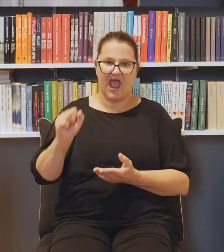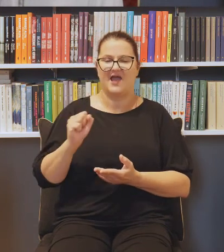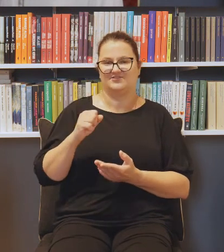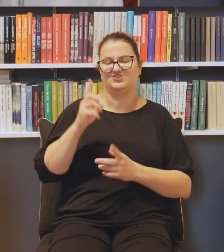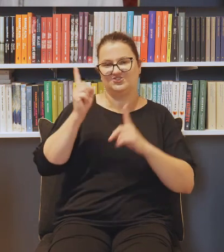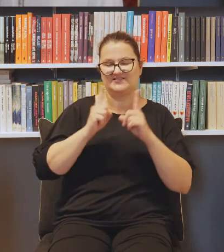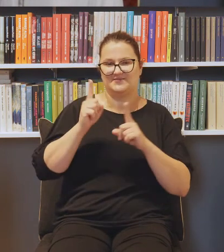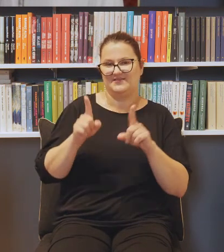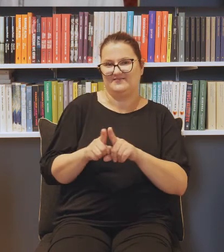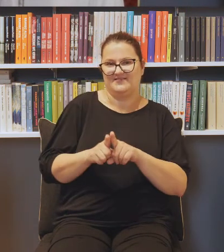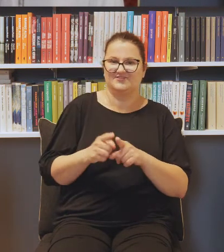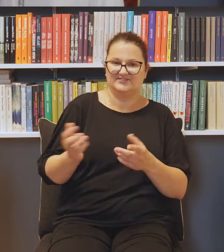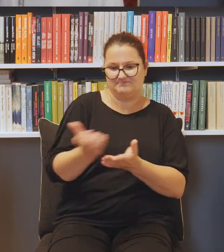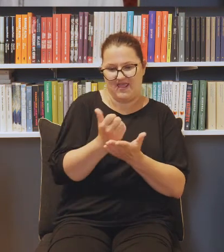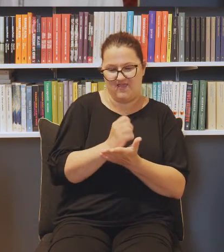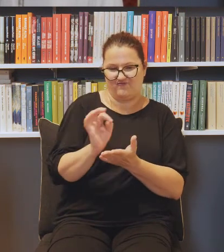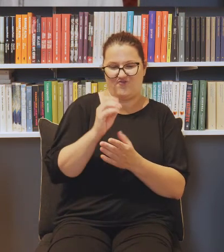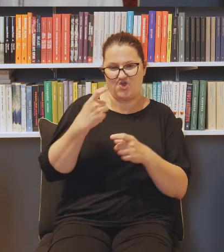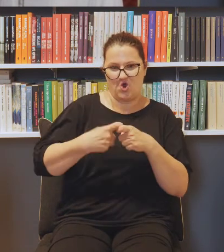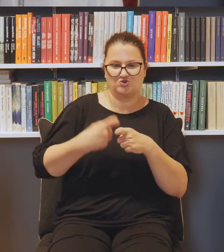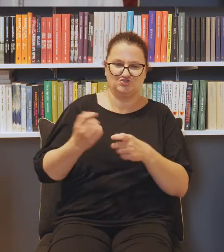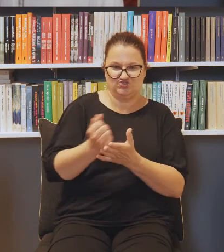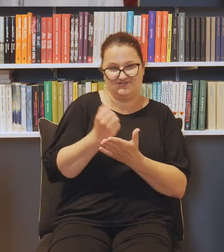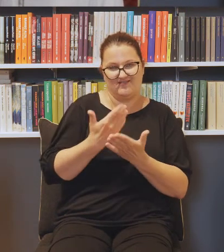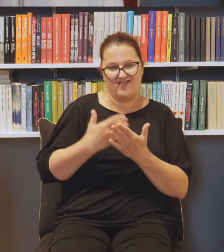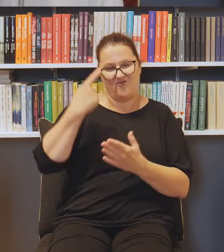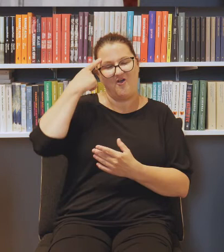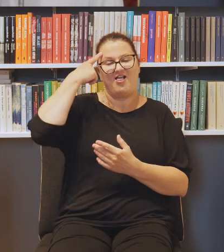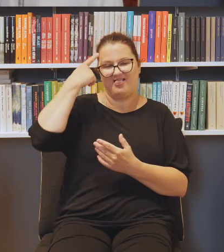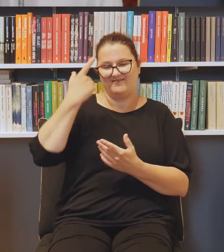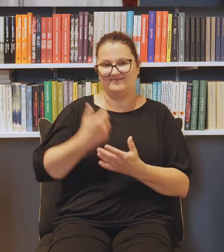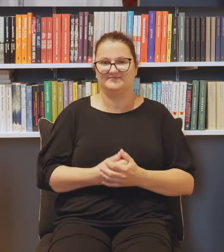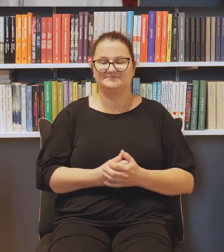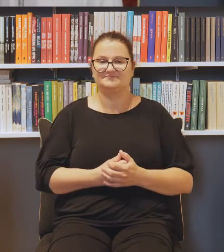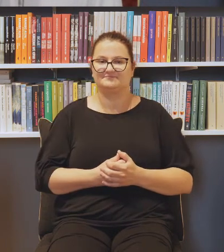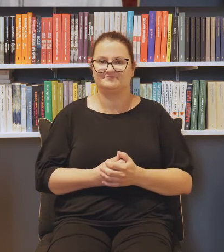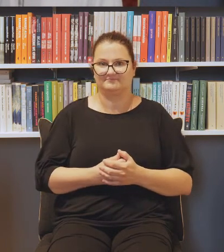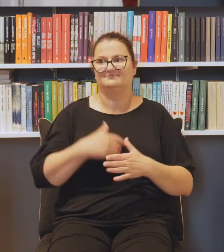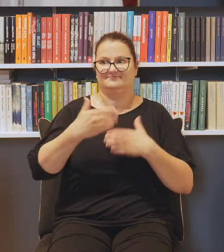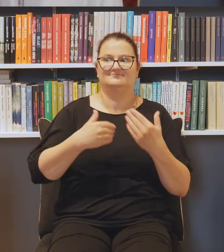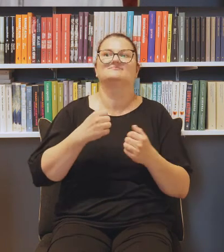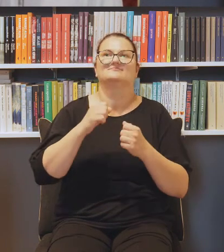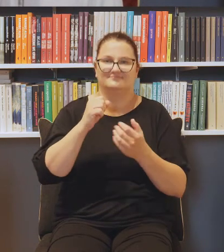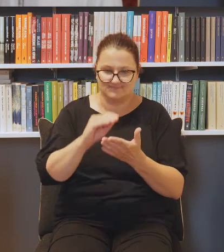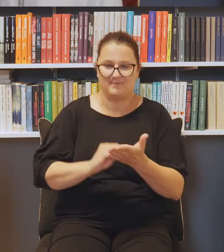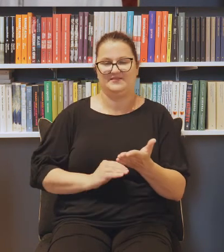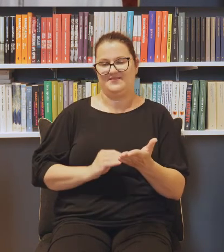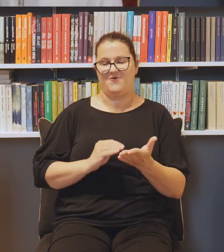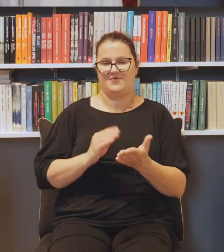czasami znajdowałem kości na podwórku i to to wspomnienie rezonowało we mnie, aż napisałem tę